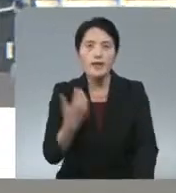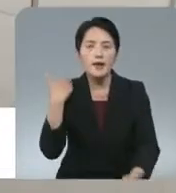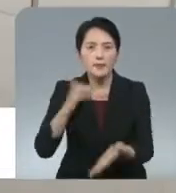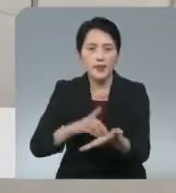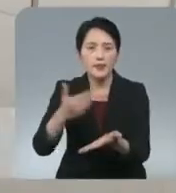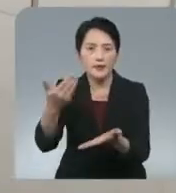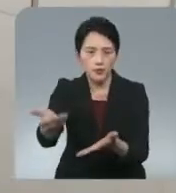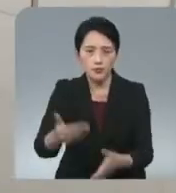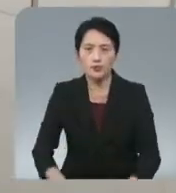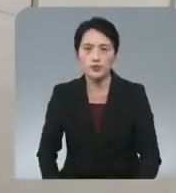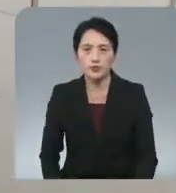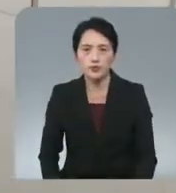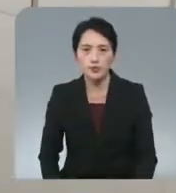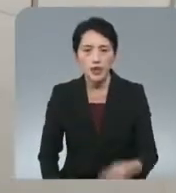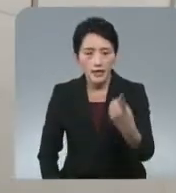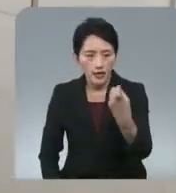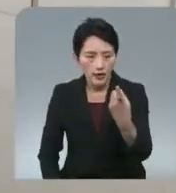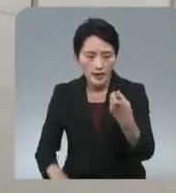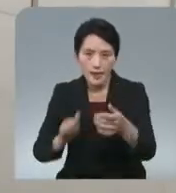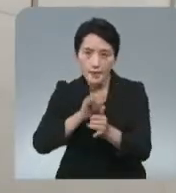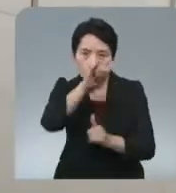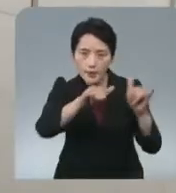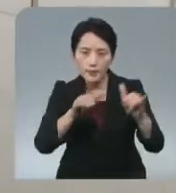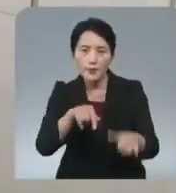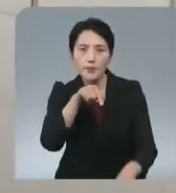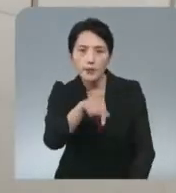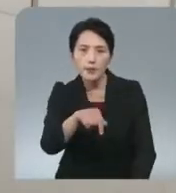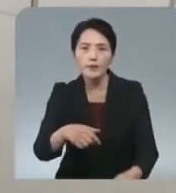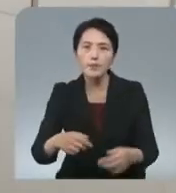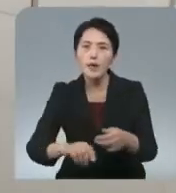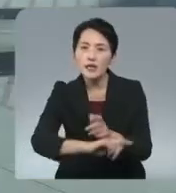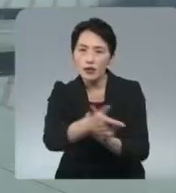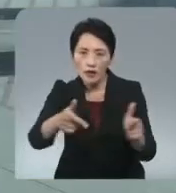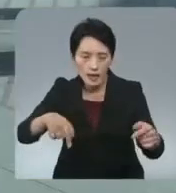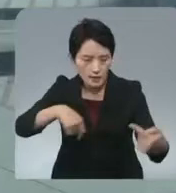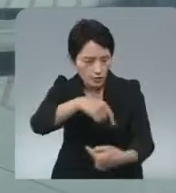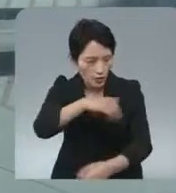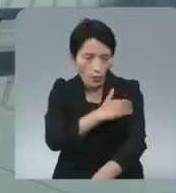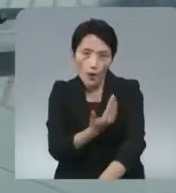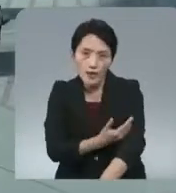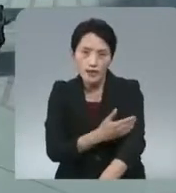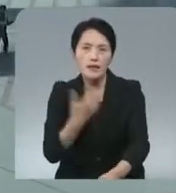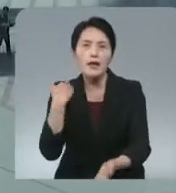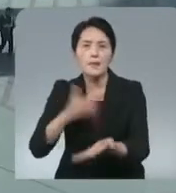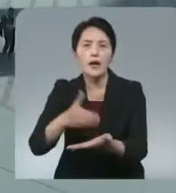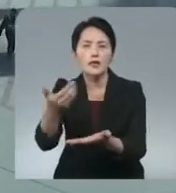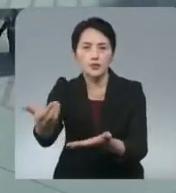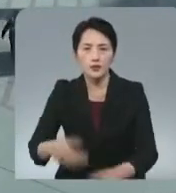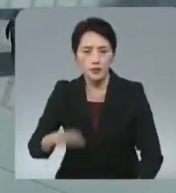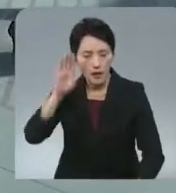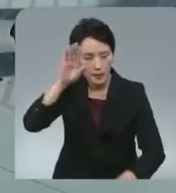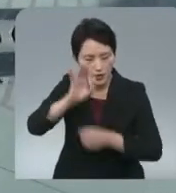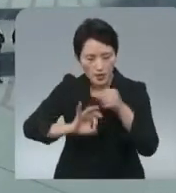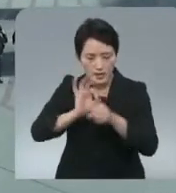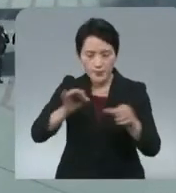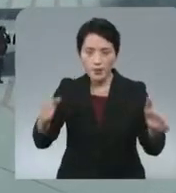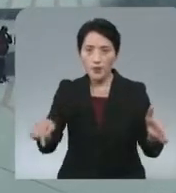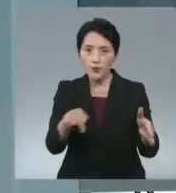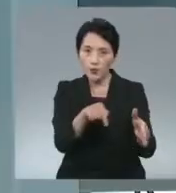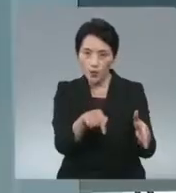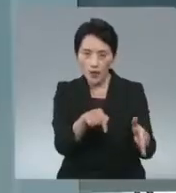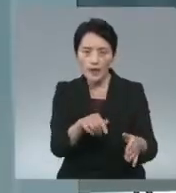たこのためこのうち34本の路線は今後10年間